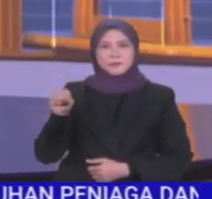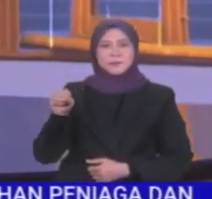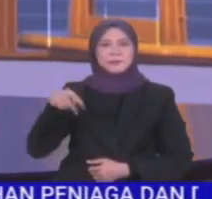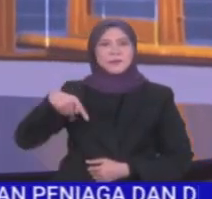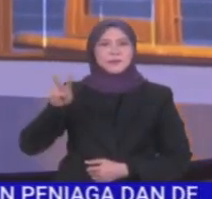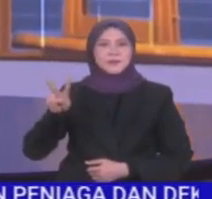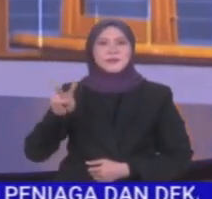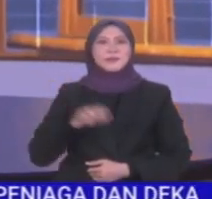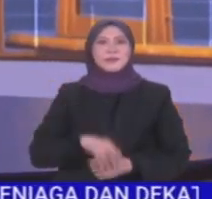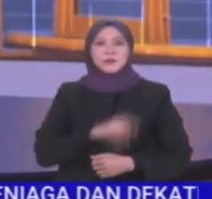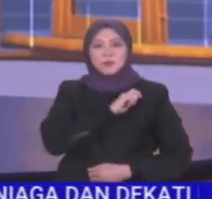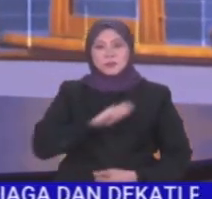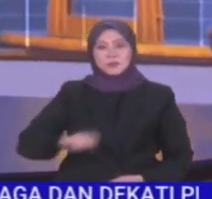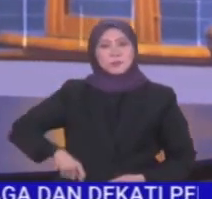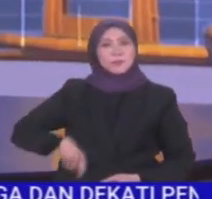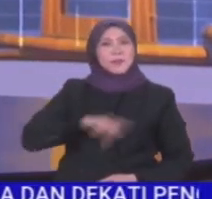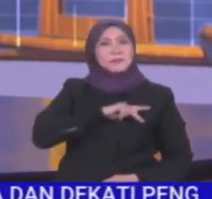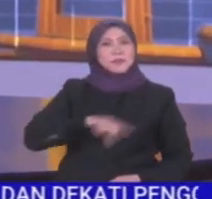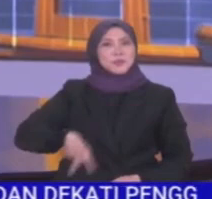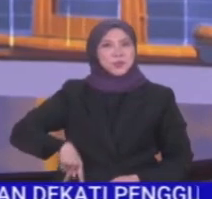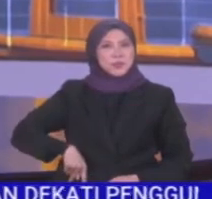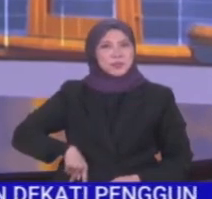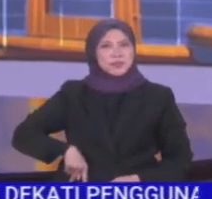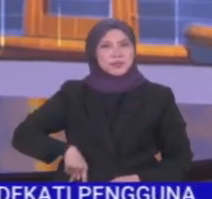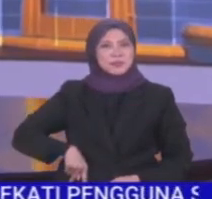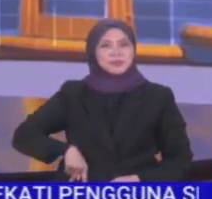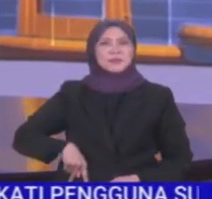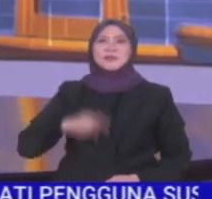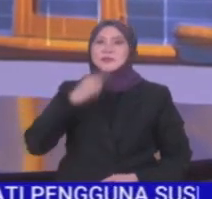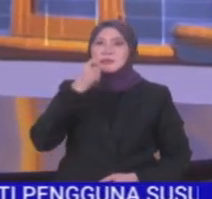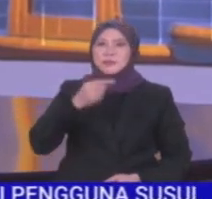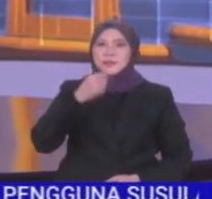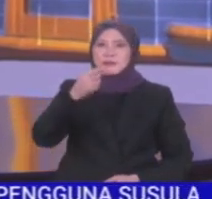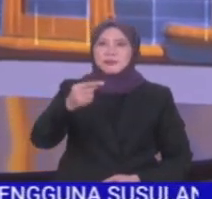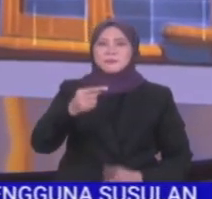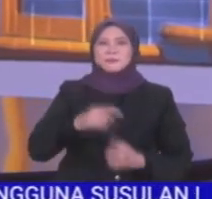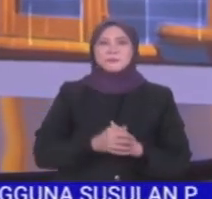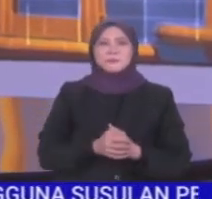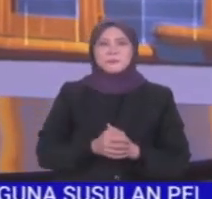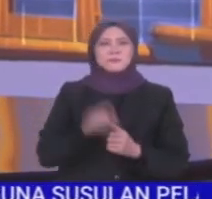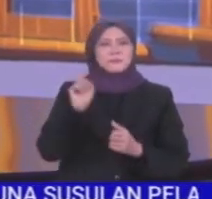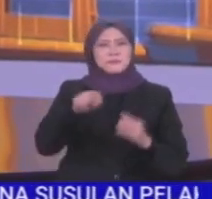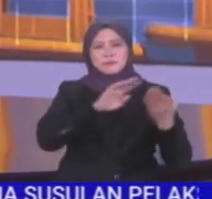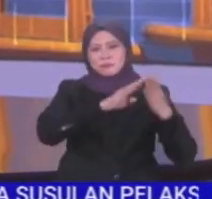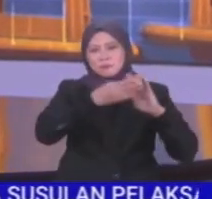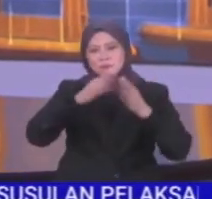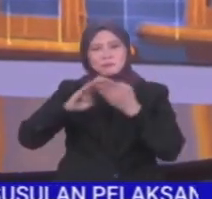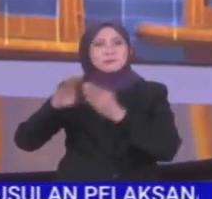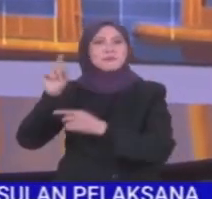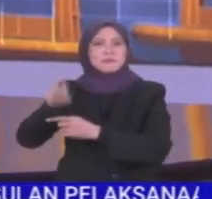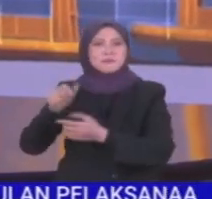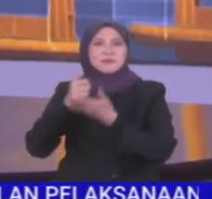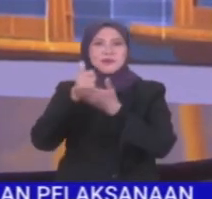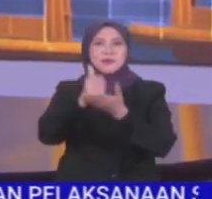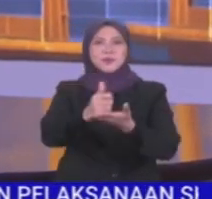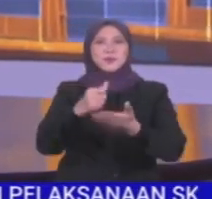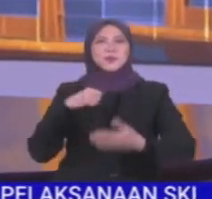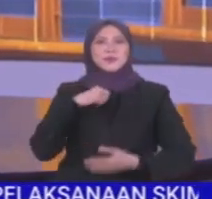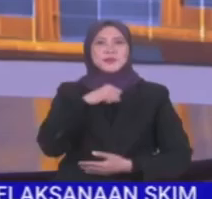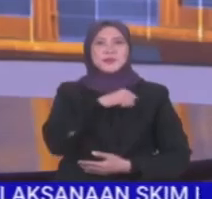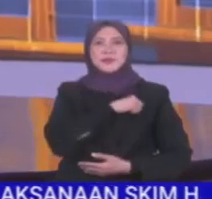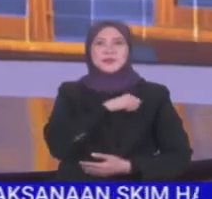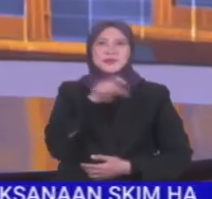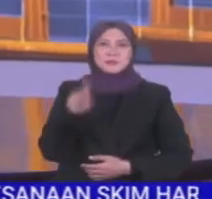Tengku Permaisuri Selangor, Tengku Permaisuri Nur Ashikin bertitah, hasil sumbangan wajar dimanfaat sebaiknya untuk membantu ahli